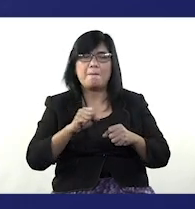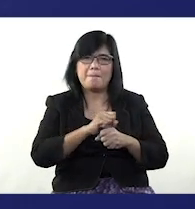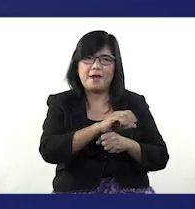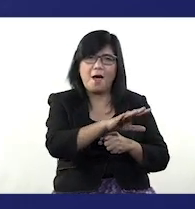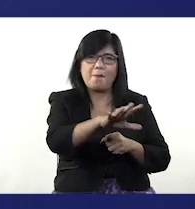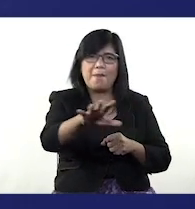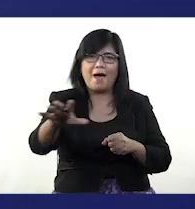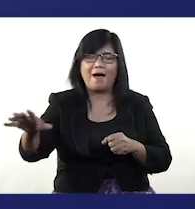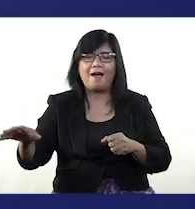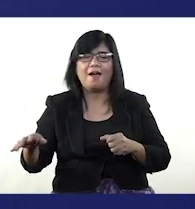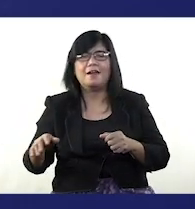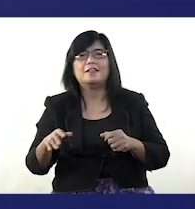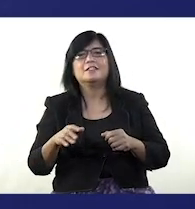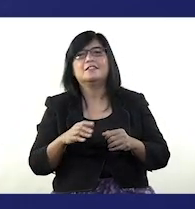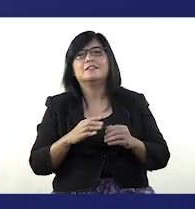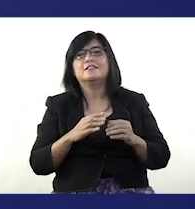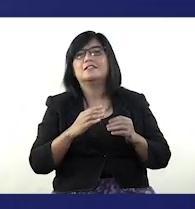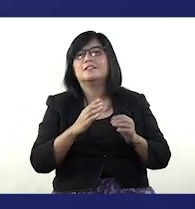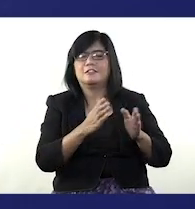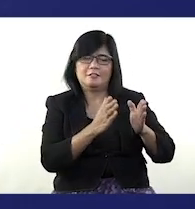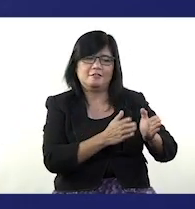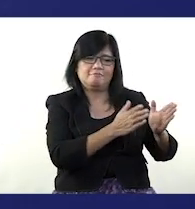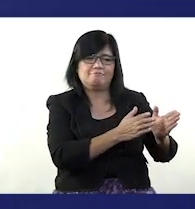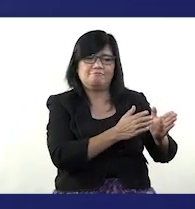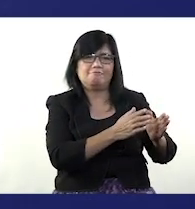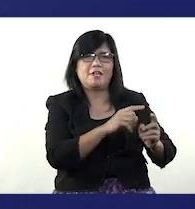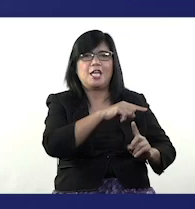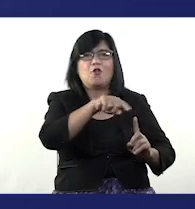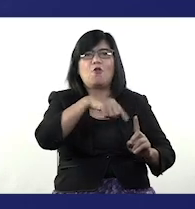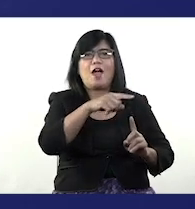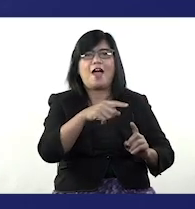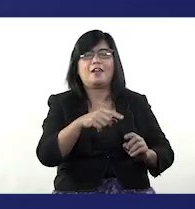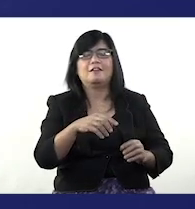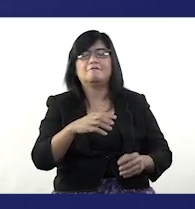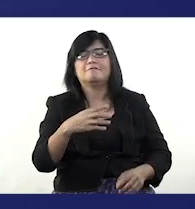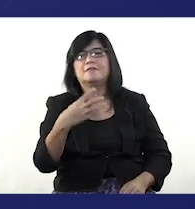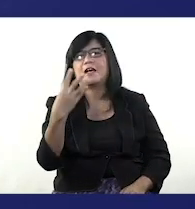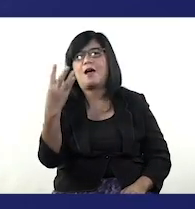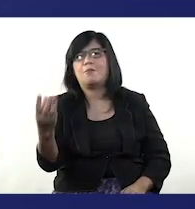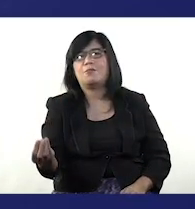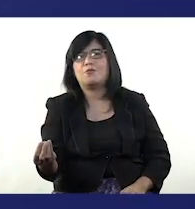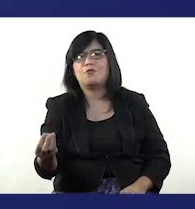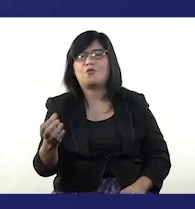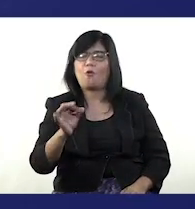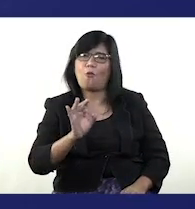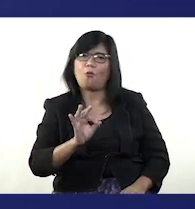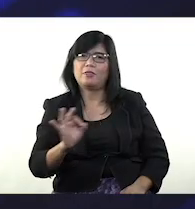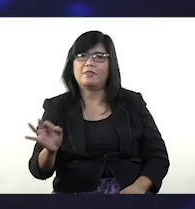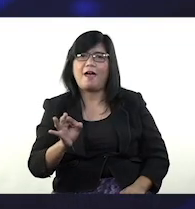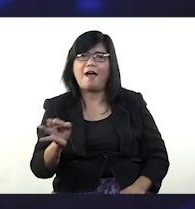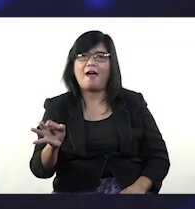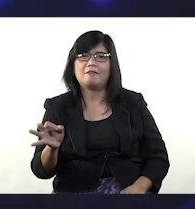komunitas Hai mulai jadi terang sampai ke desa sampai ke kota